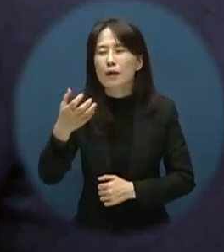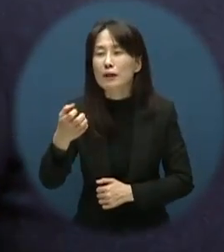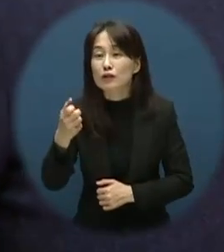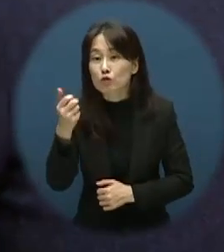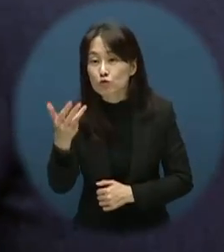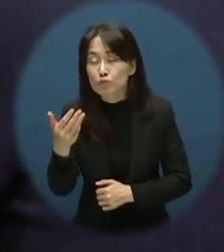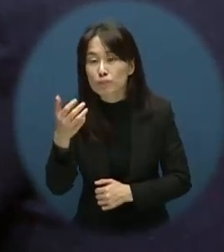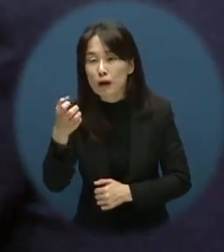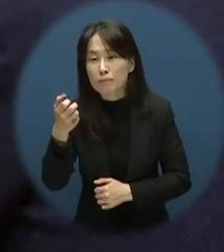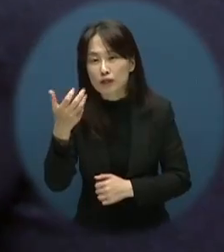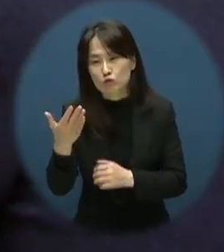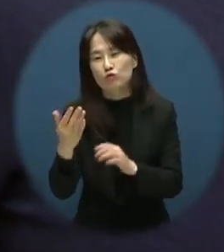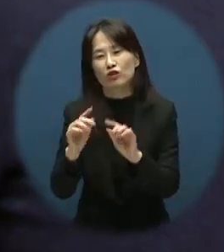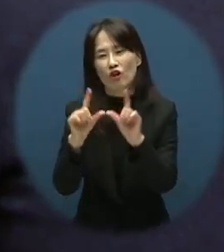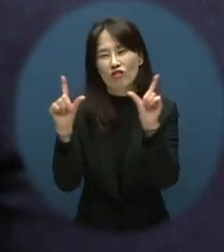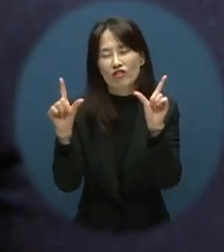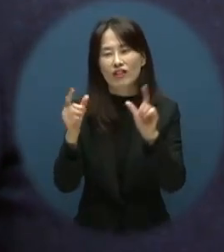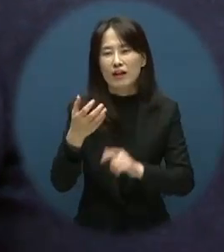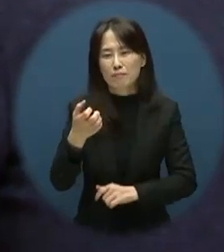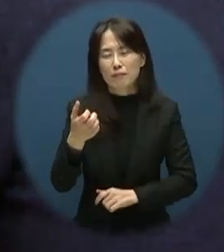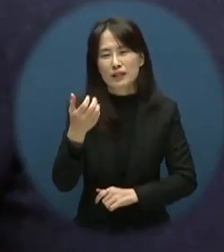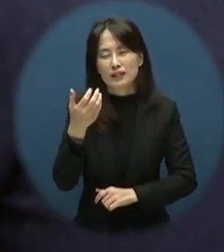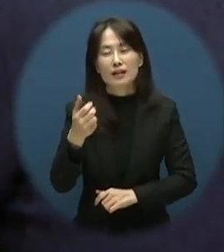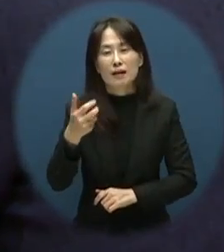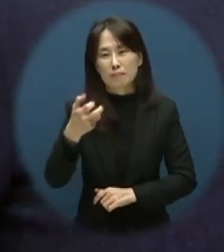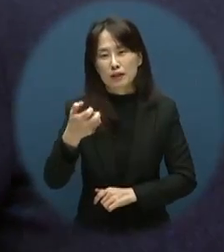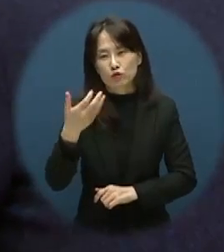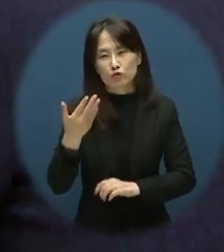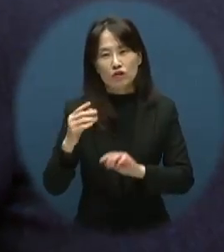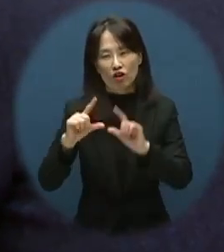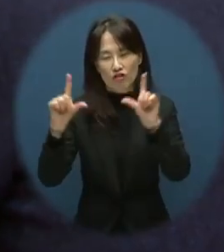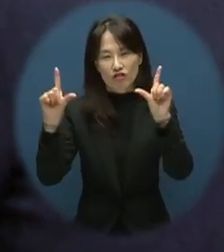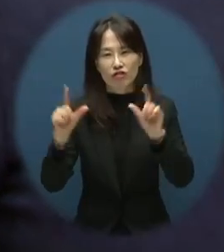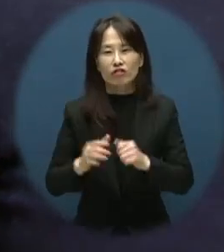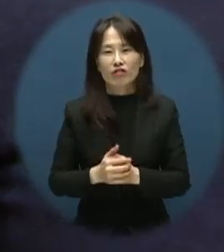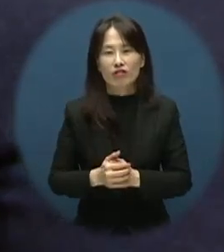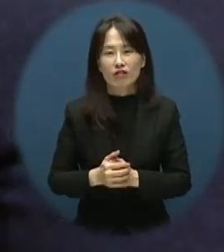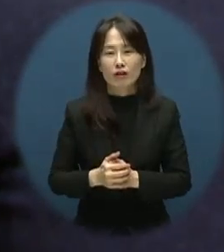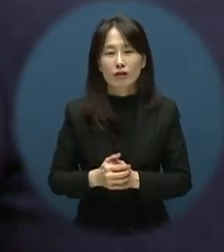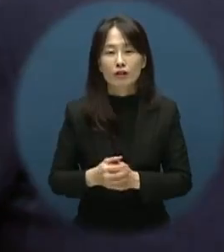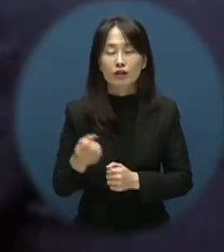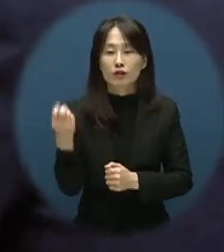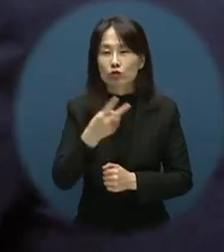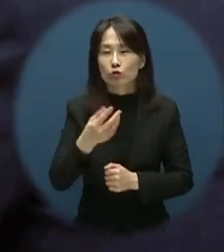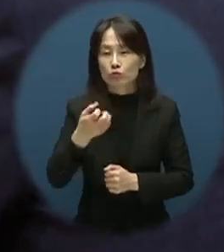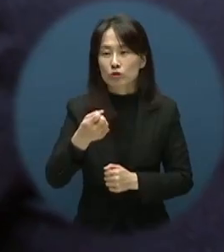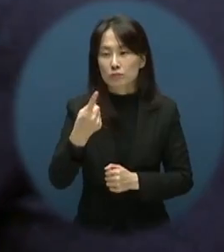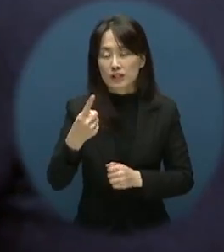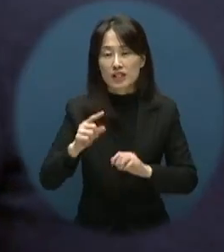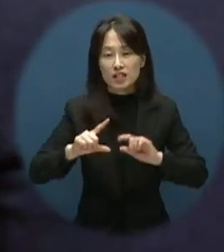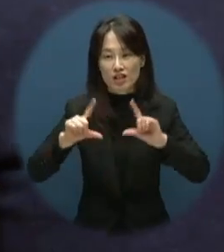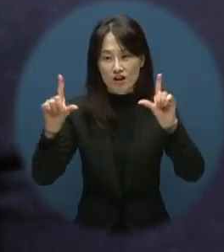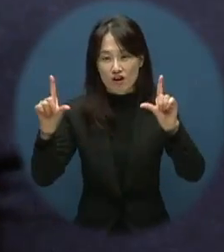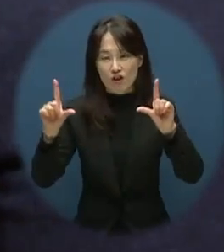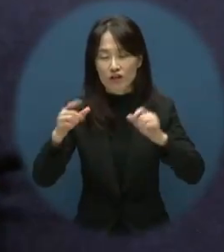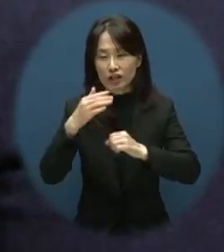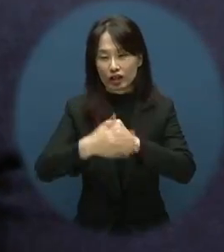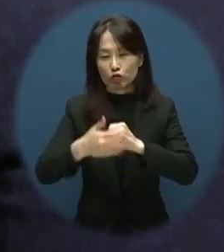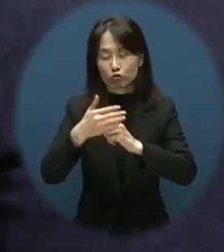89년. 그렇죠. 91년 그다음 저기 입학 했죠. 어디에 입학했어요? 대구 한의대. 그러면